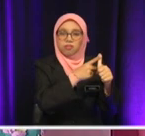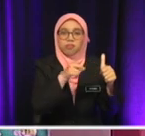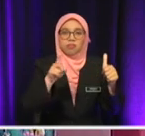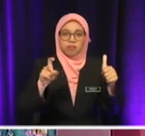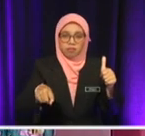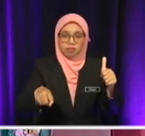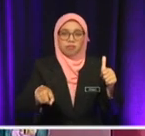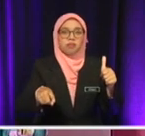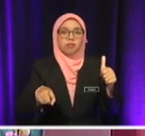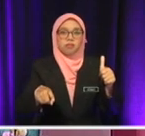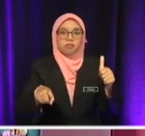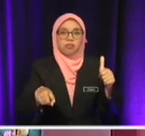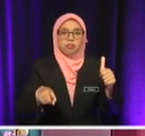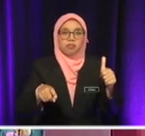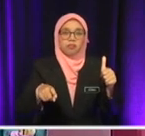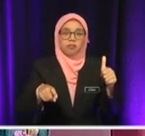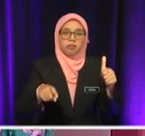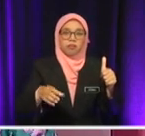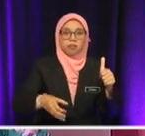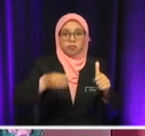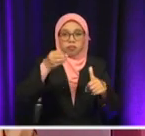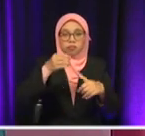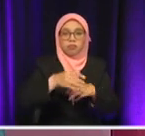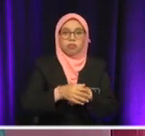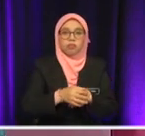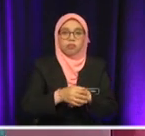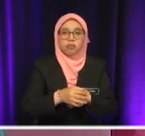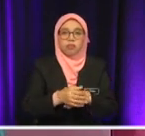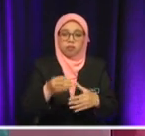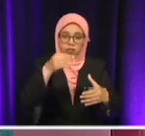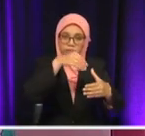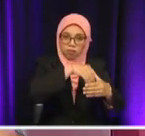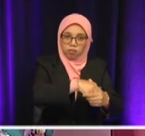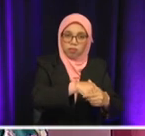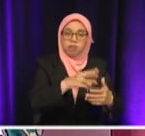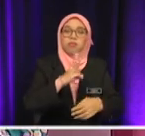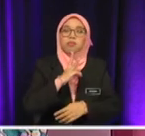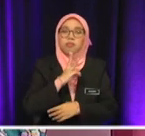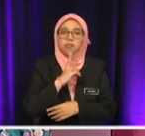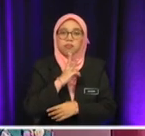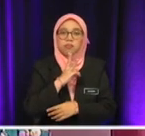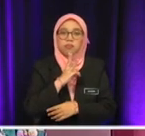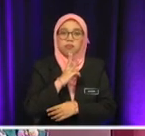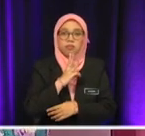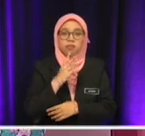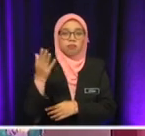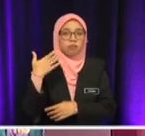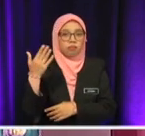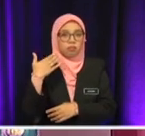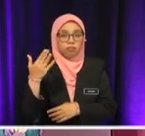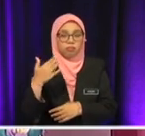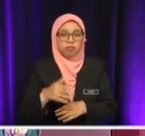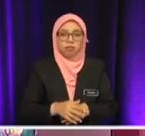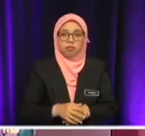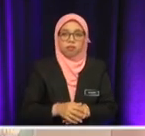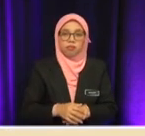puting, penutup dan gegelang yang telah dibilas diletakkan ke dalam air sabun panas, basuh dengan sempurna. Nombor dua,